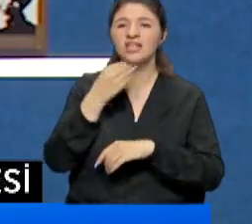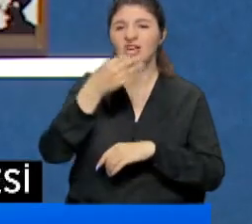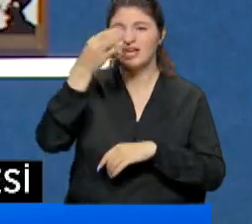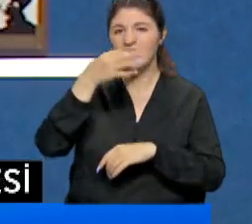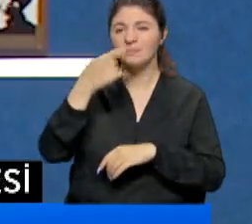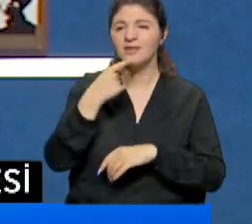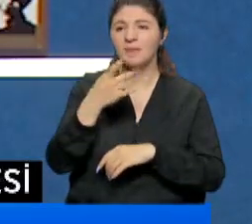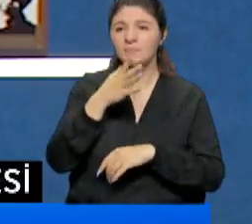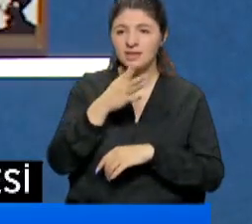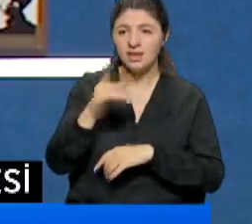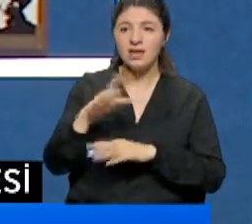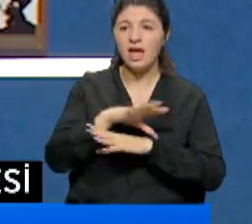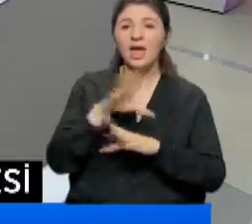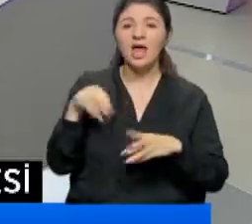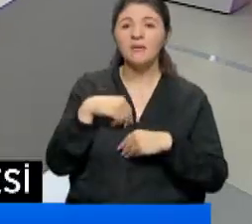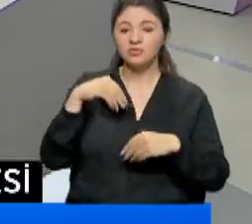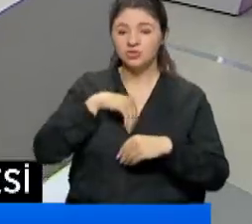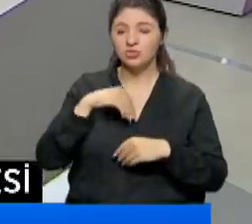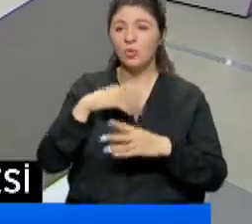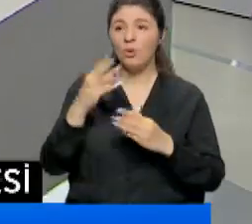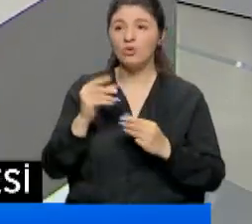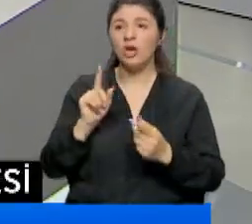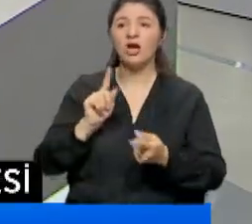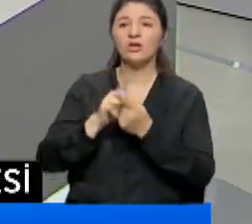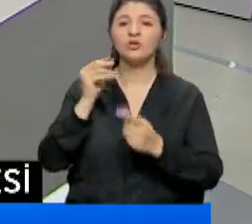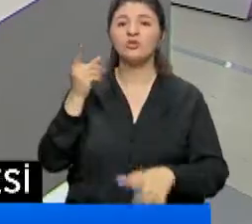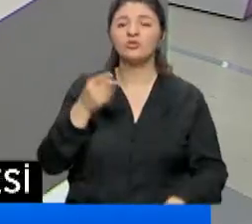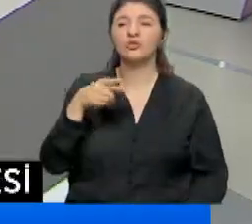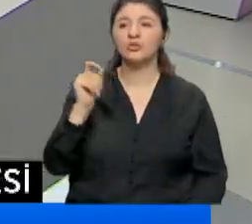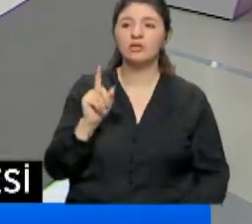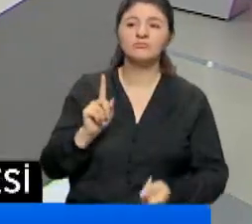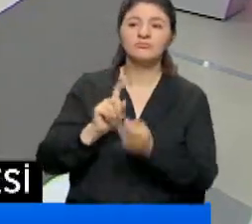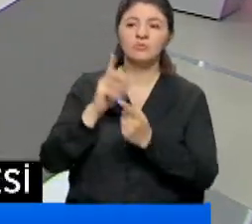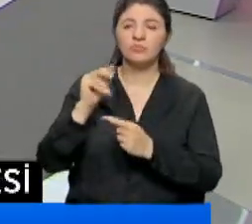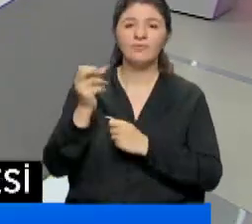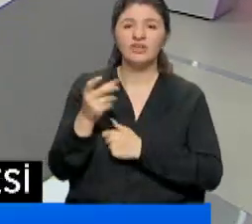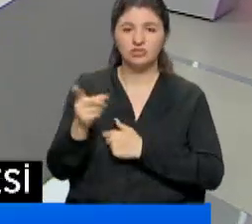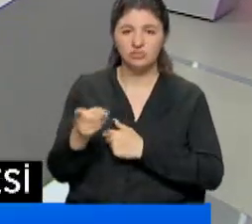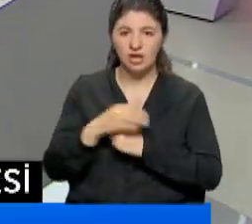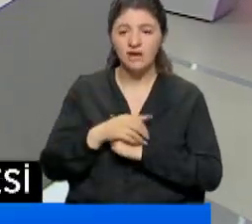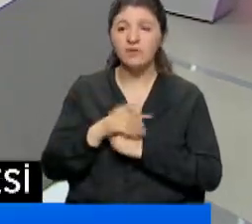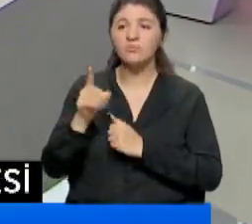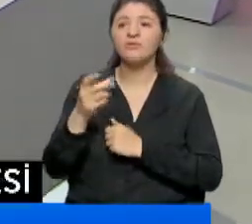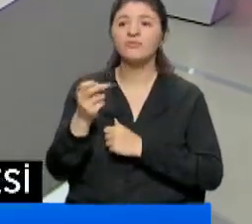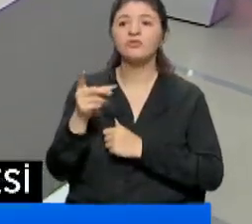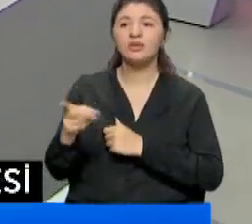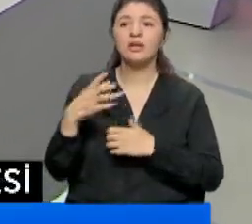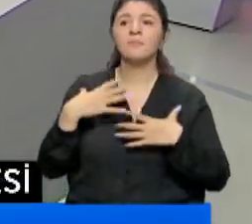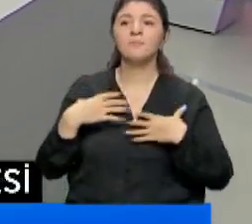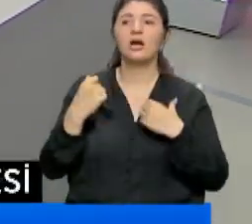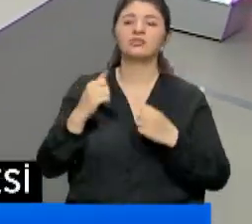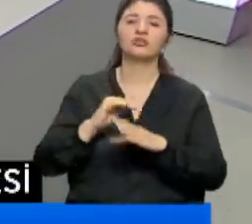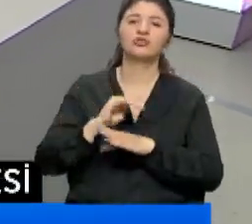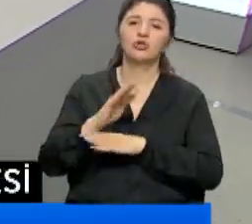gribi diye bilinen hepimizin taşıdık en başta yüzde 90 karşılaşıyoruz bugün sürün ve bu virüslerle